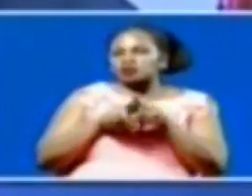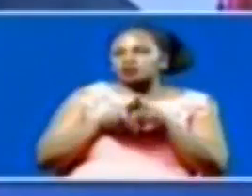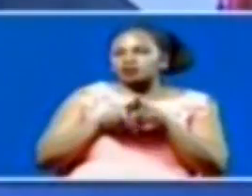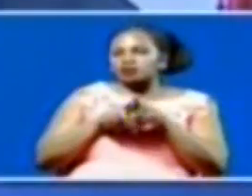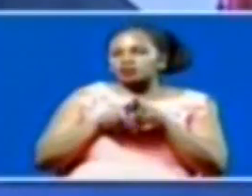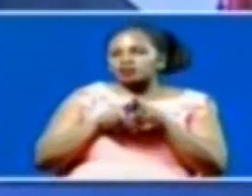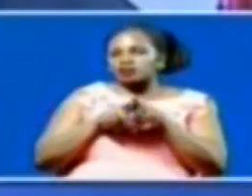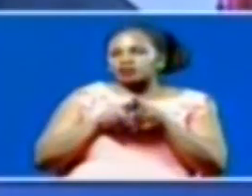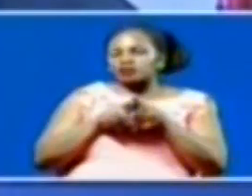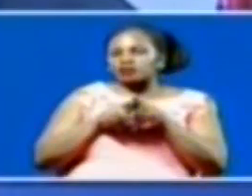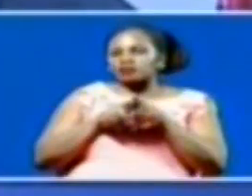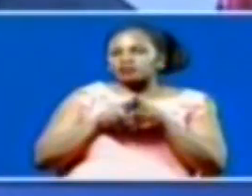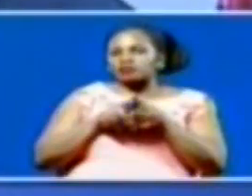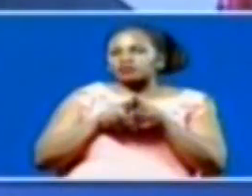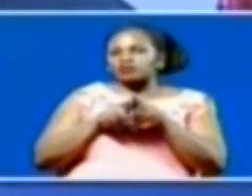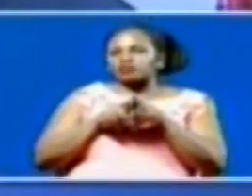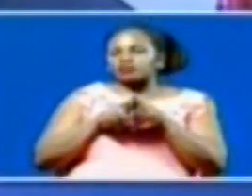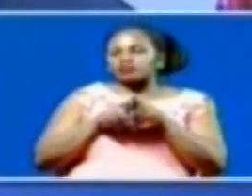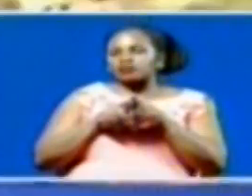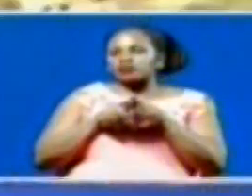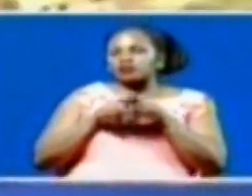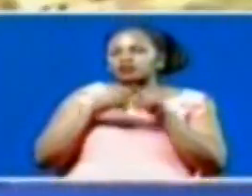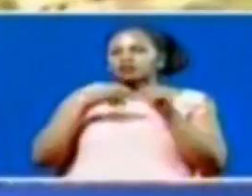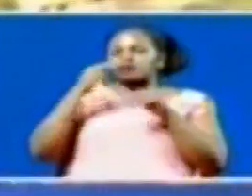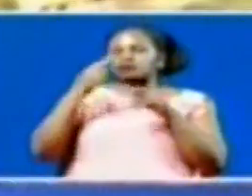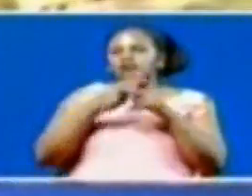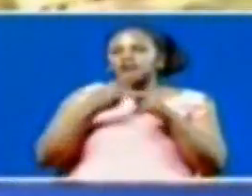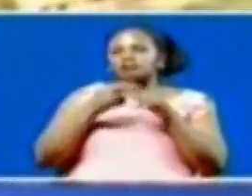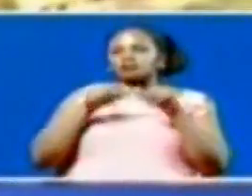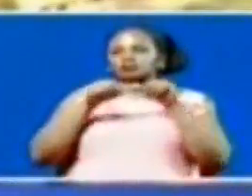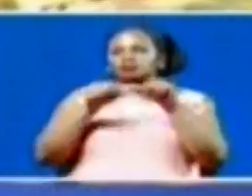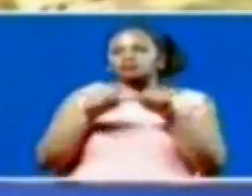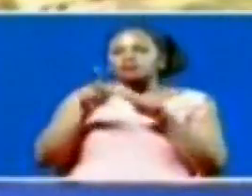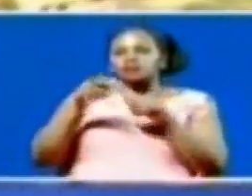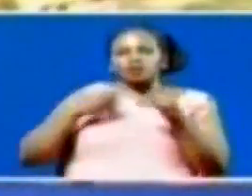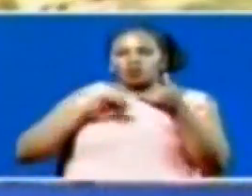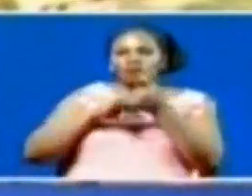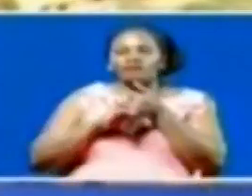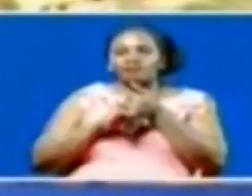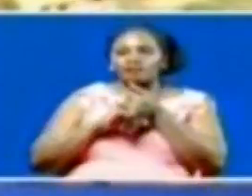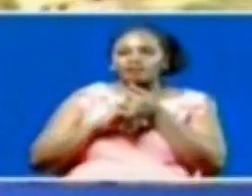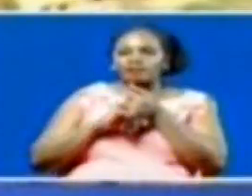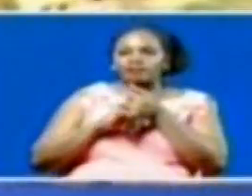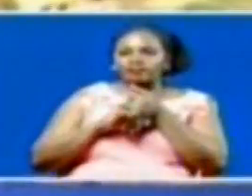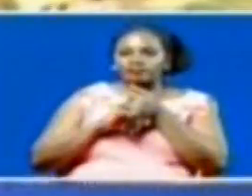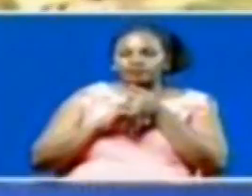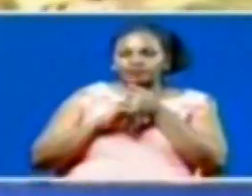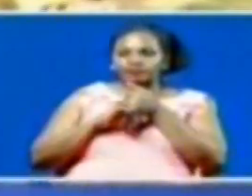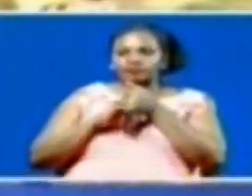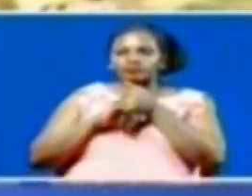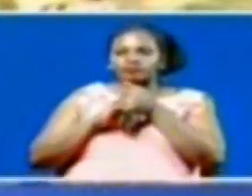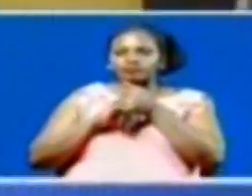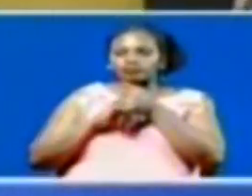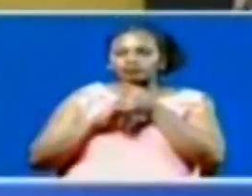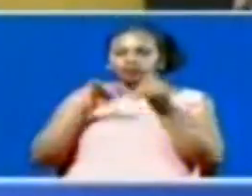will take his legacy. Inaonekana hata huyo mama anataka kuharikisha